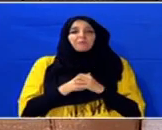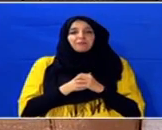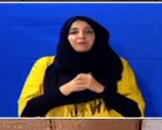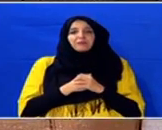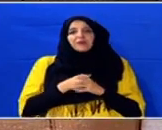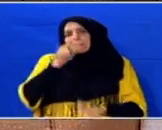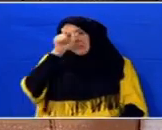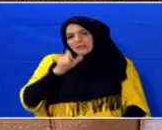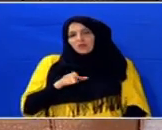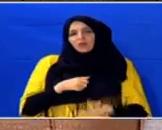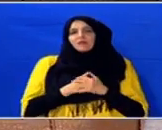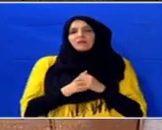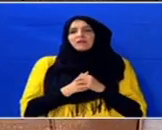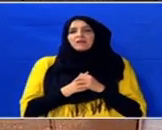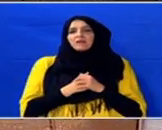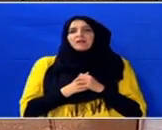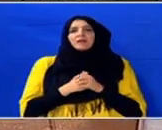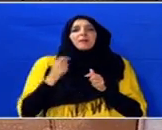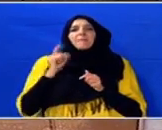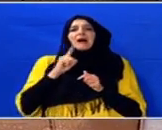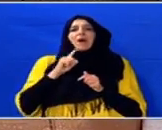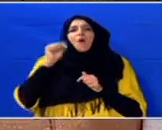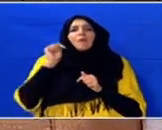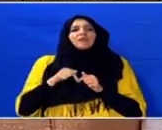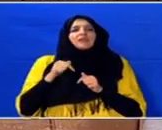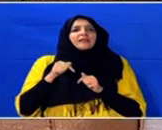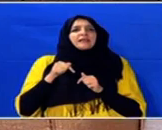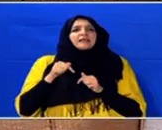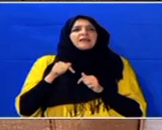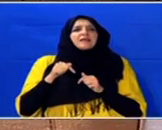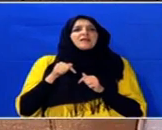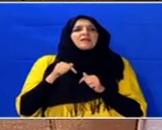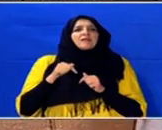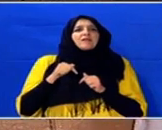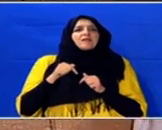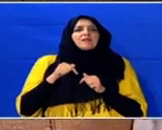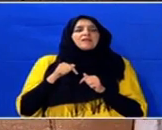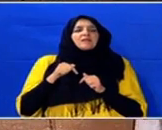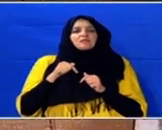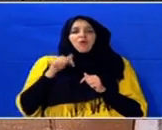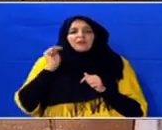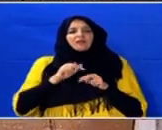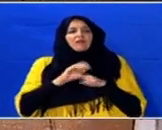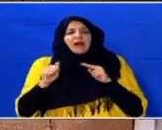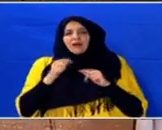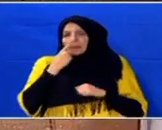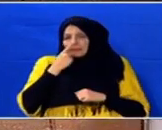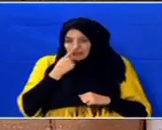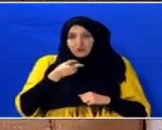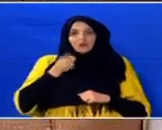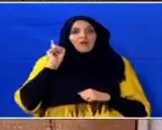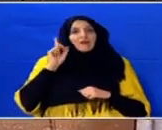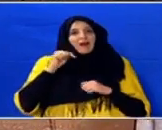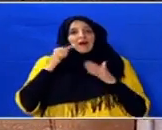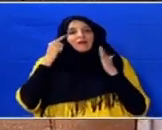الإنسان ليس مكلفا إلا بتوفر شروط التكليف،